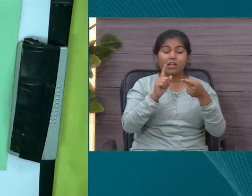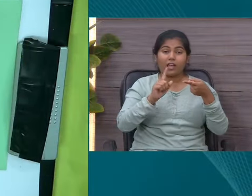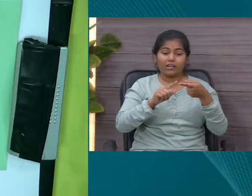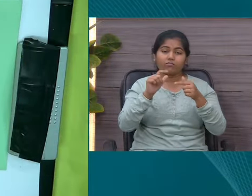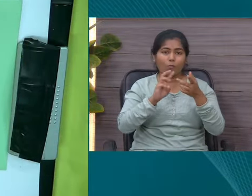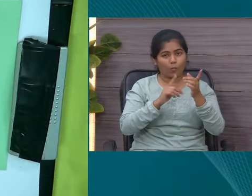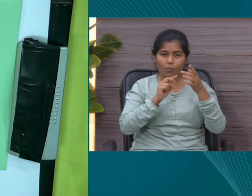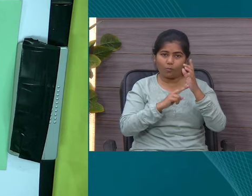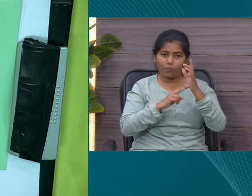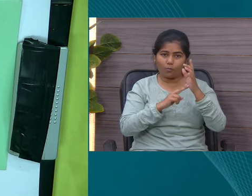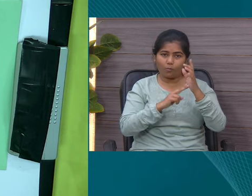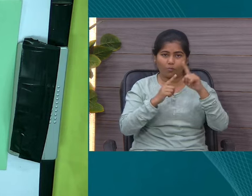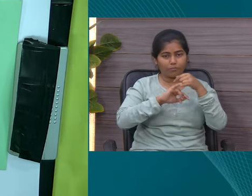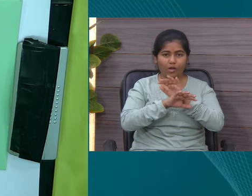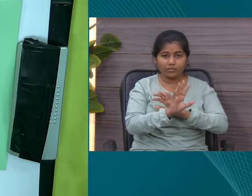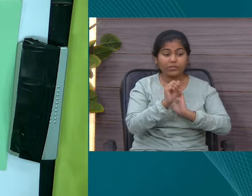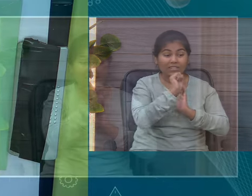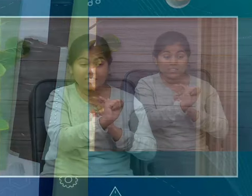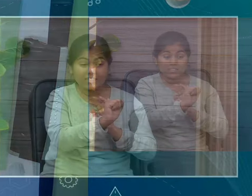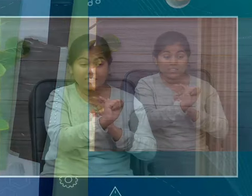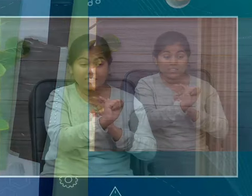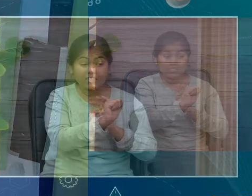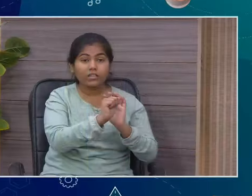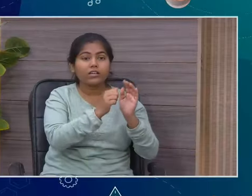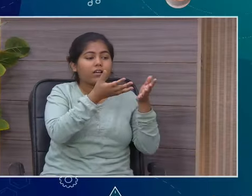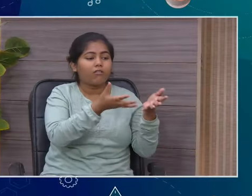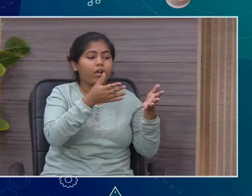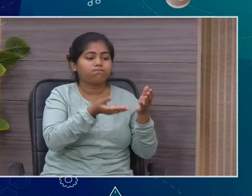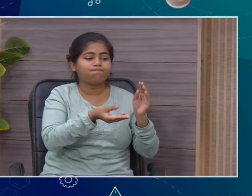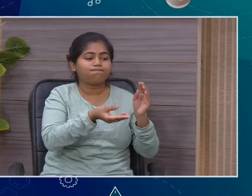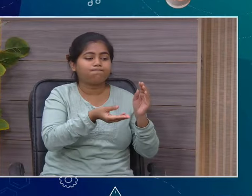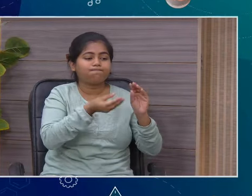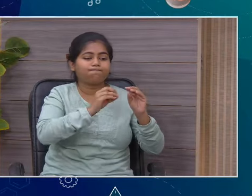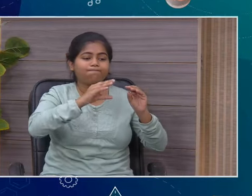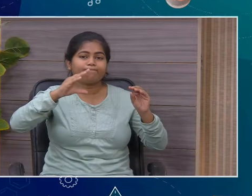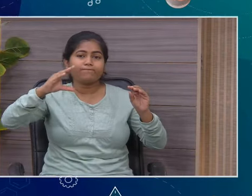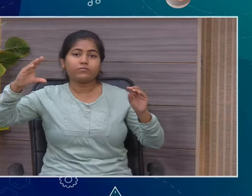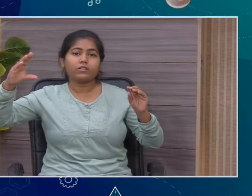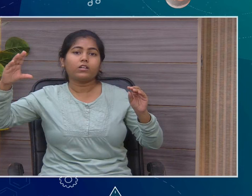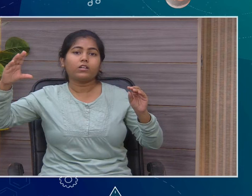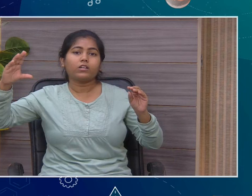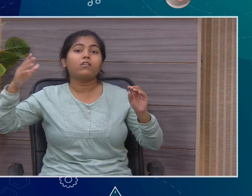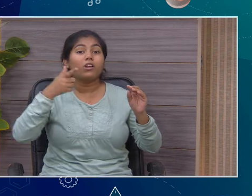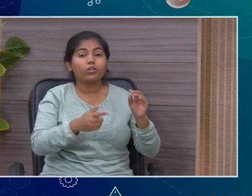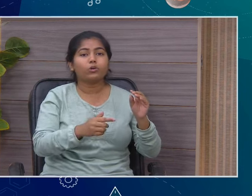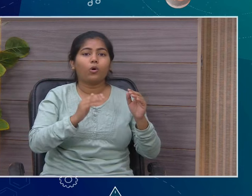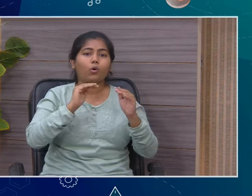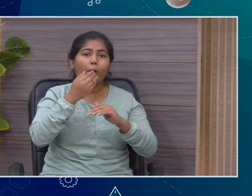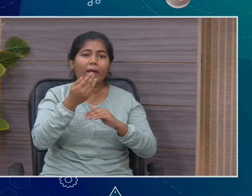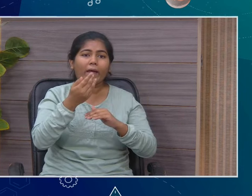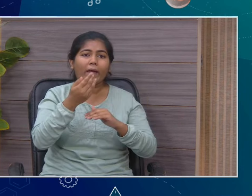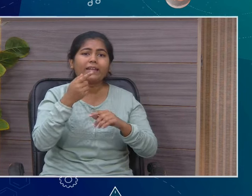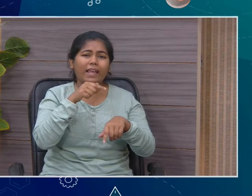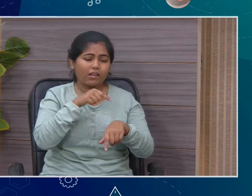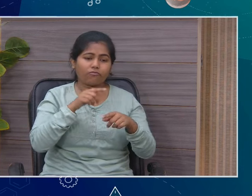कि अगर हम एलिमेंट्स को उनके बढ़ते हुए एटॉमिक मास के हिसाब से अरेंज करें तो आफ्टर रेगुलर इंटरवल